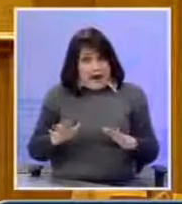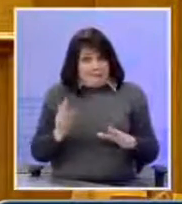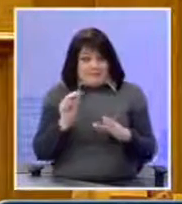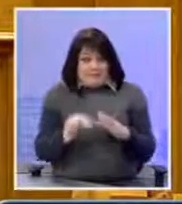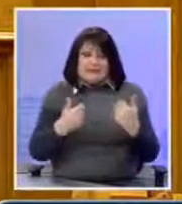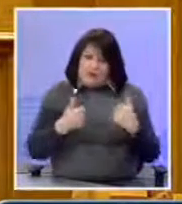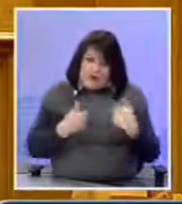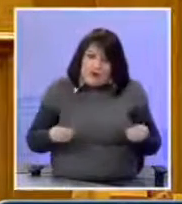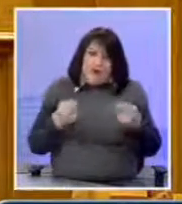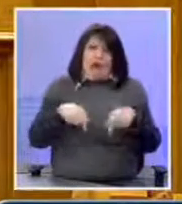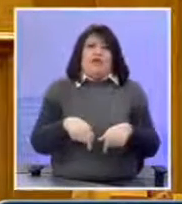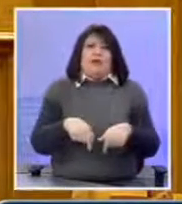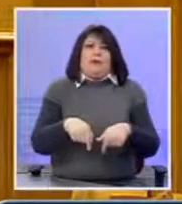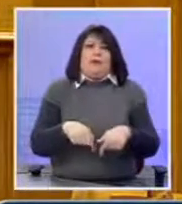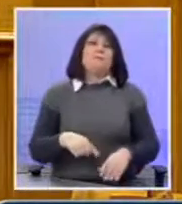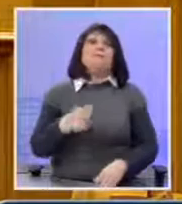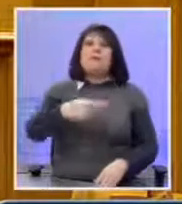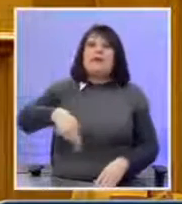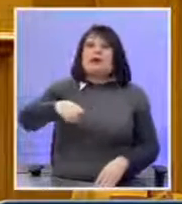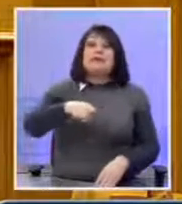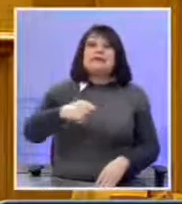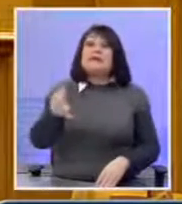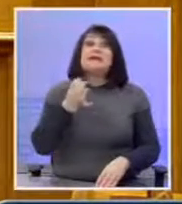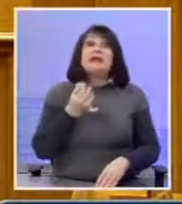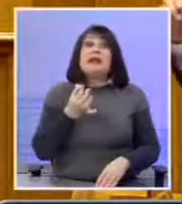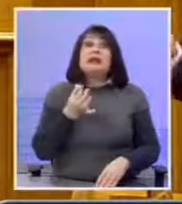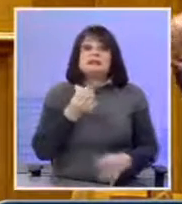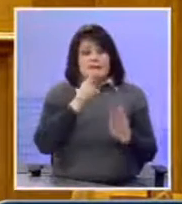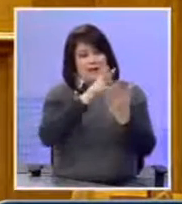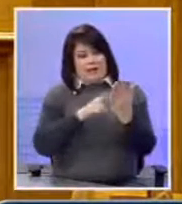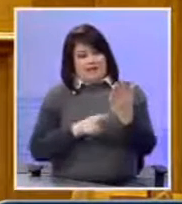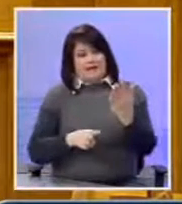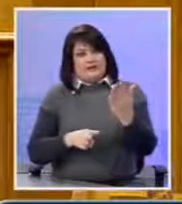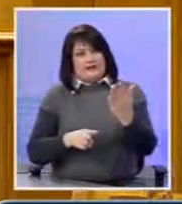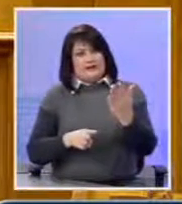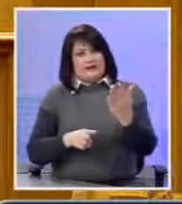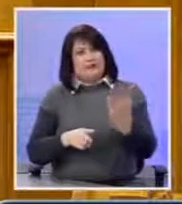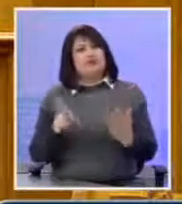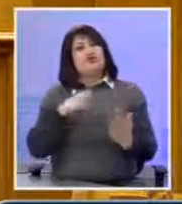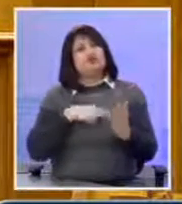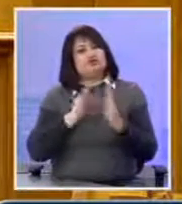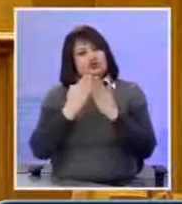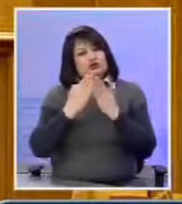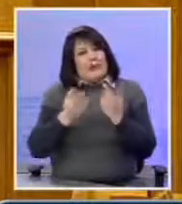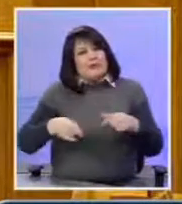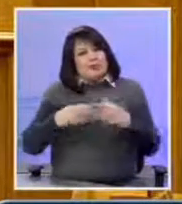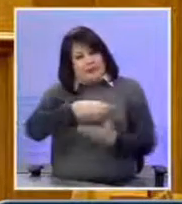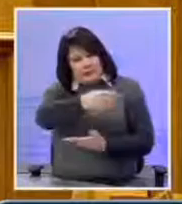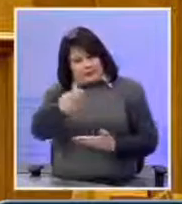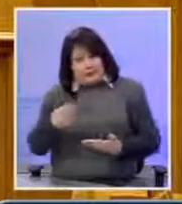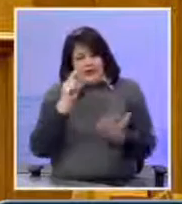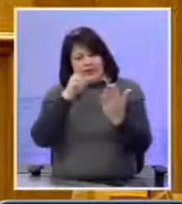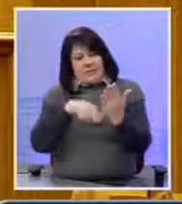τι λέτε. Εσείς διαβάστε αυτά που μοιράστηκε στο πολύ σωστό βιβλιαράκι, το τι έγινε στην Επιτροπή. Εσείς